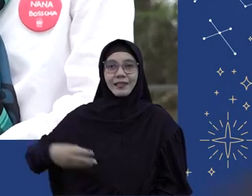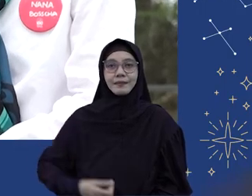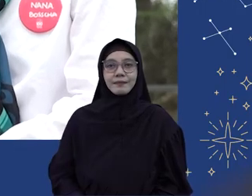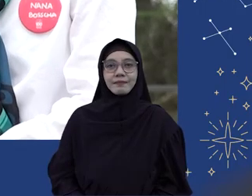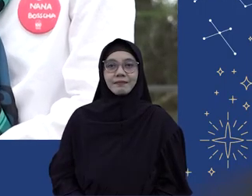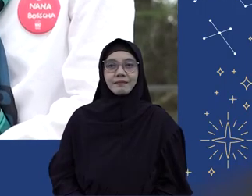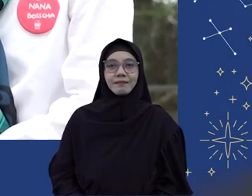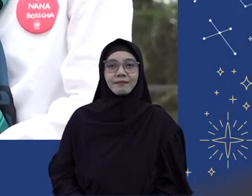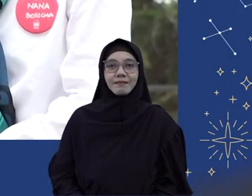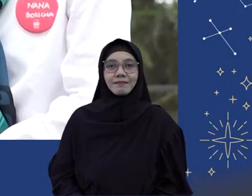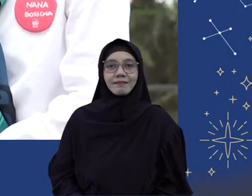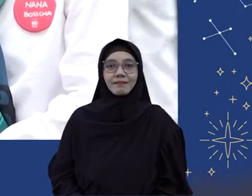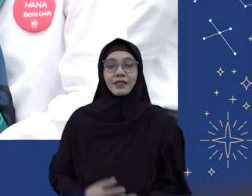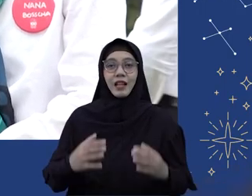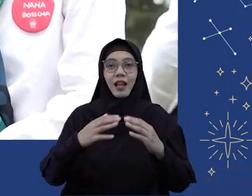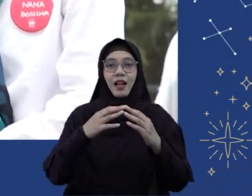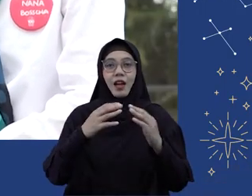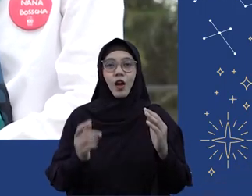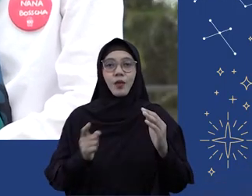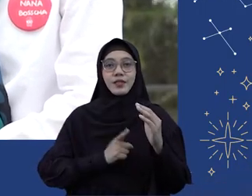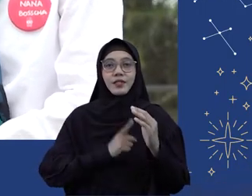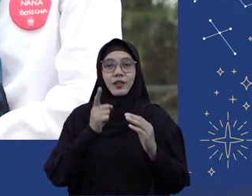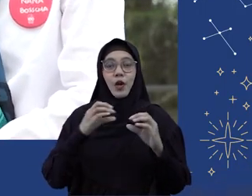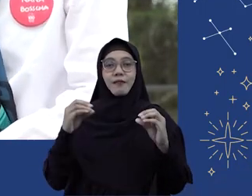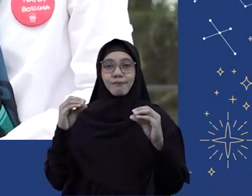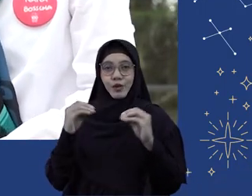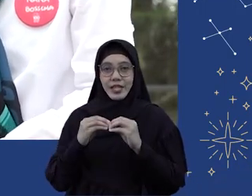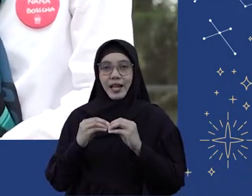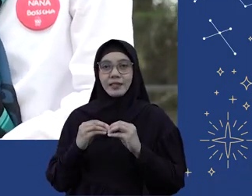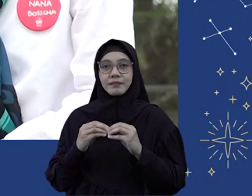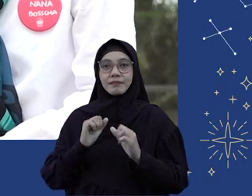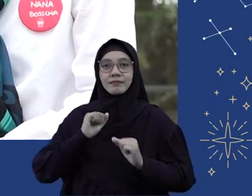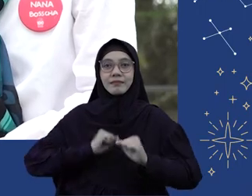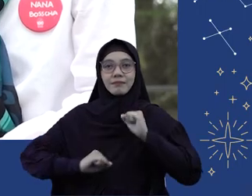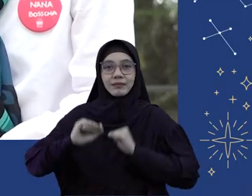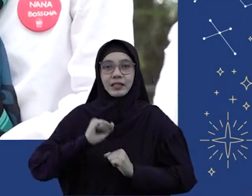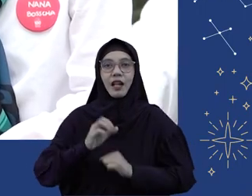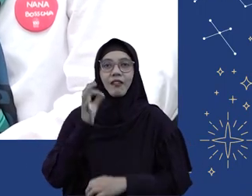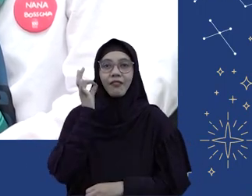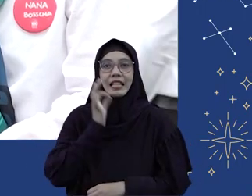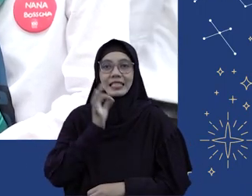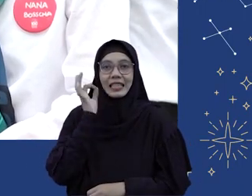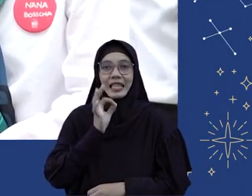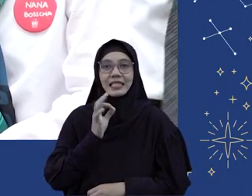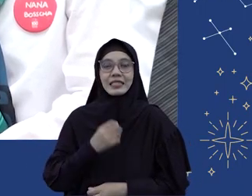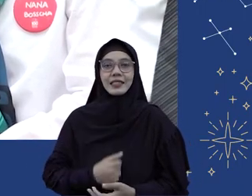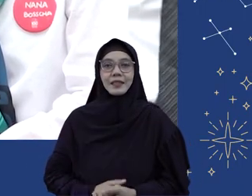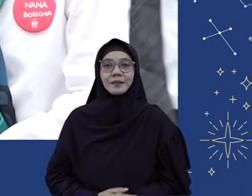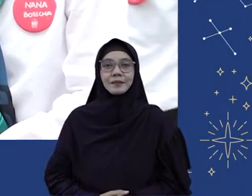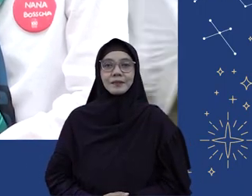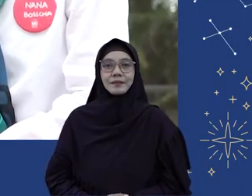menolong observatorium boska dalam kelanjutan kiprah infrastruktur maupun juga kiprah di dalam